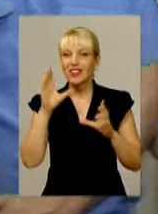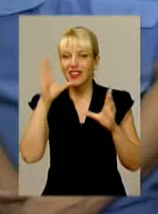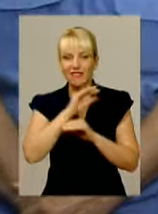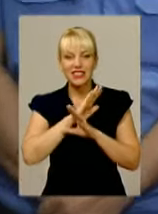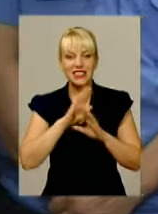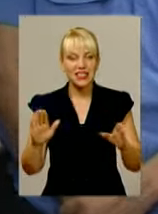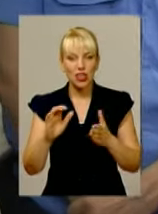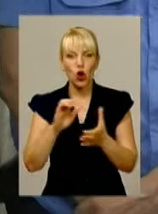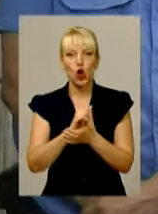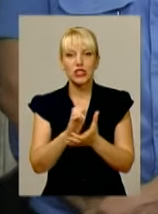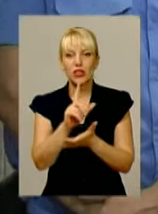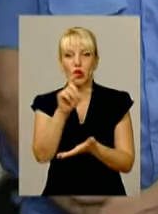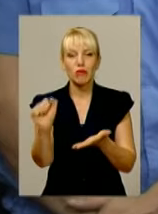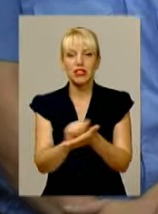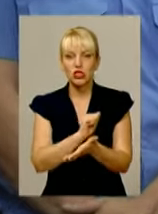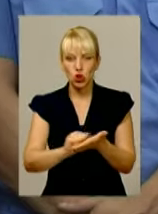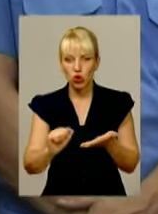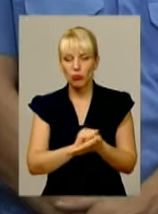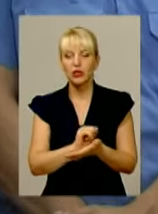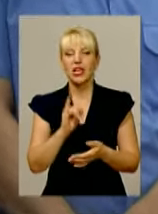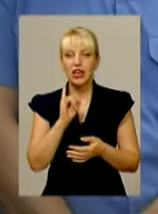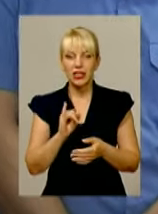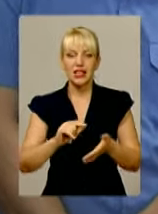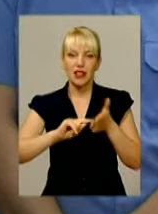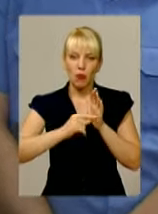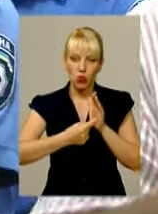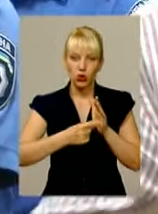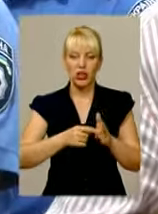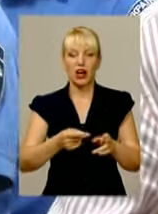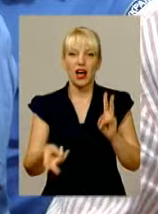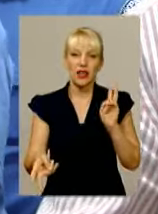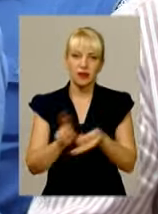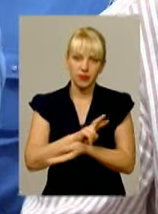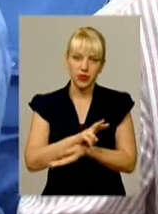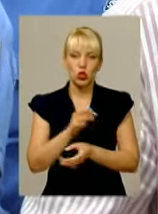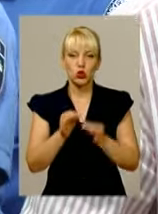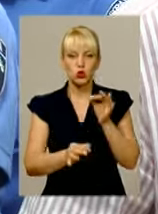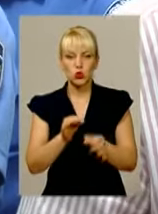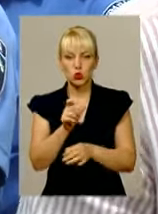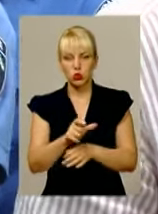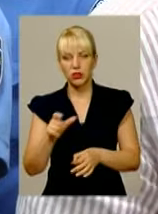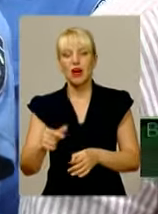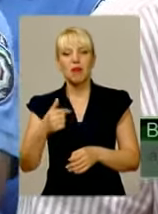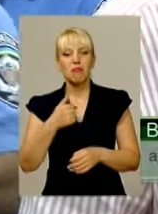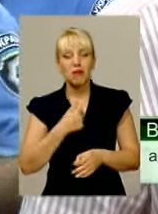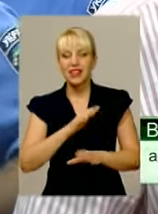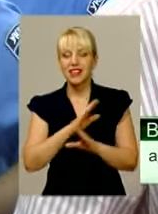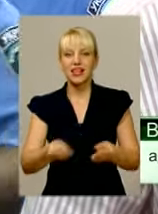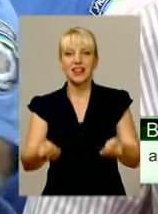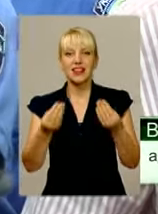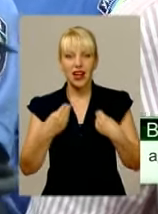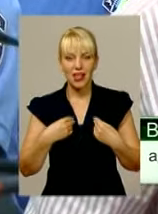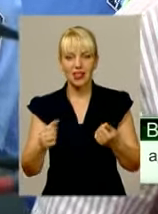заходу у вигляді взяття під варту. А також наполягає на відводі судді. Мені не дали матеріалів по питанні про